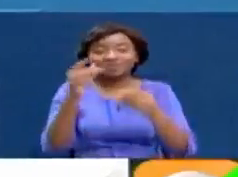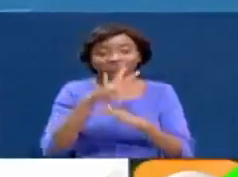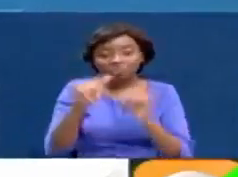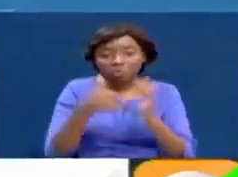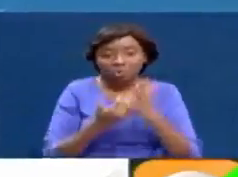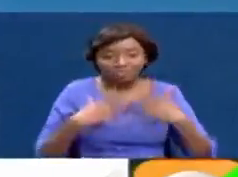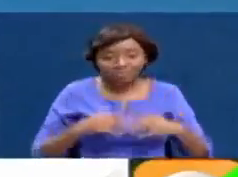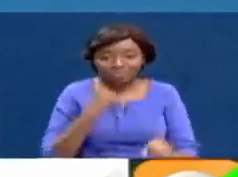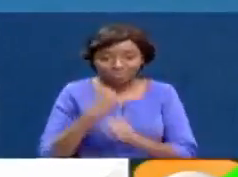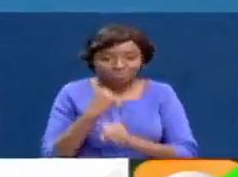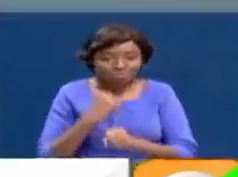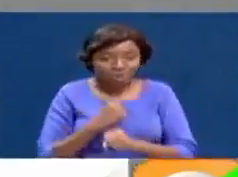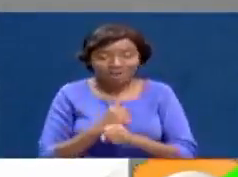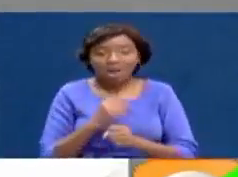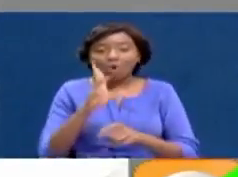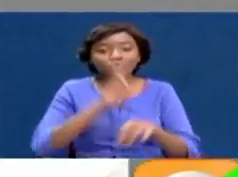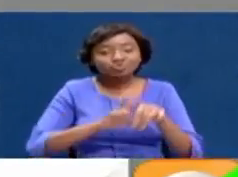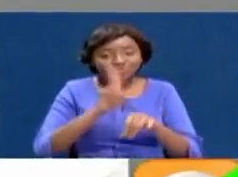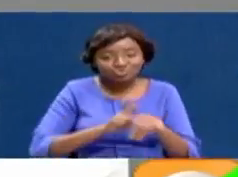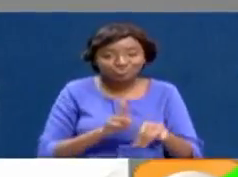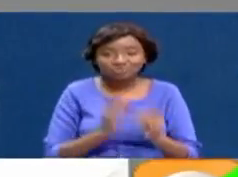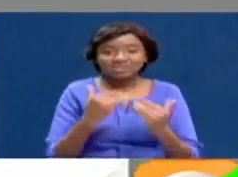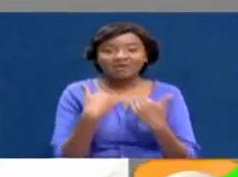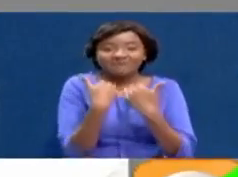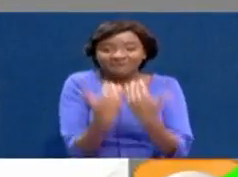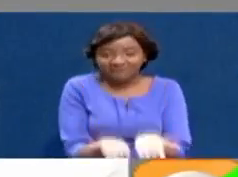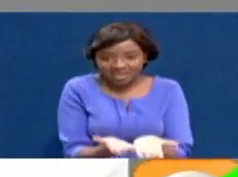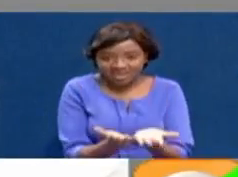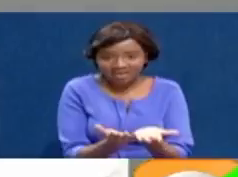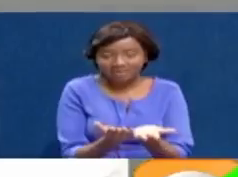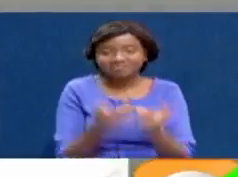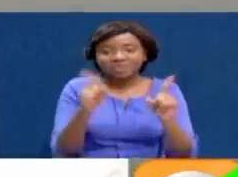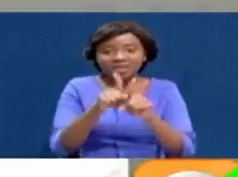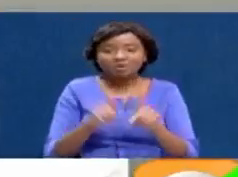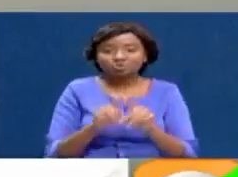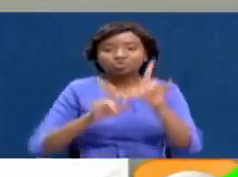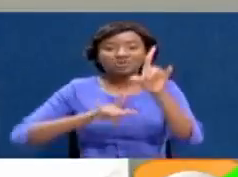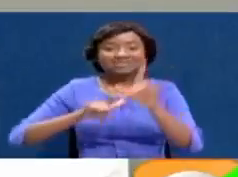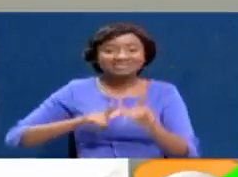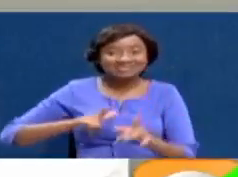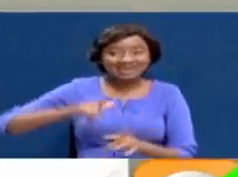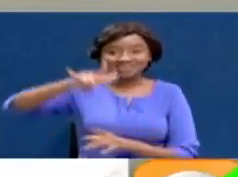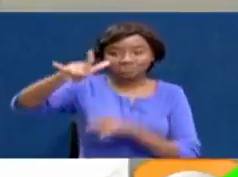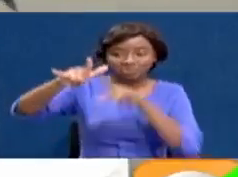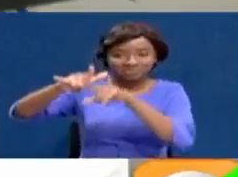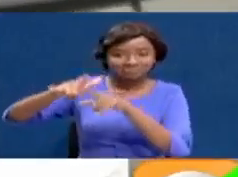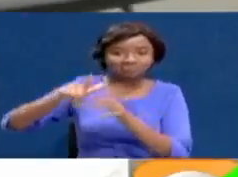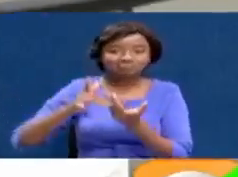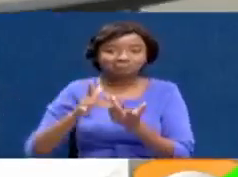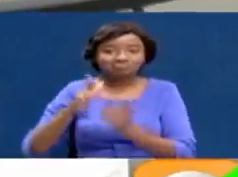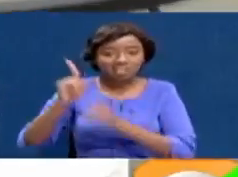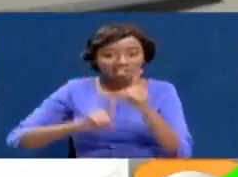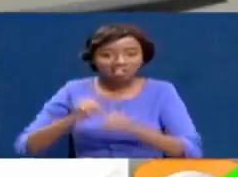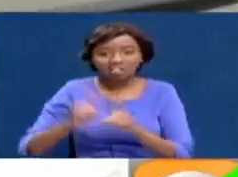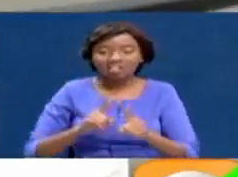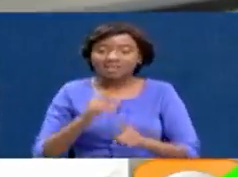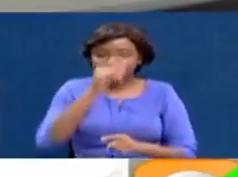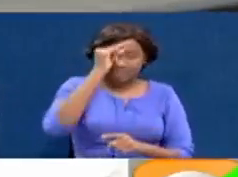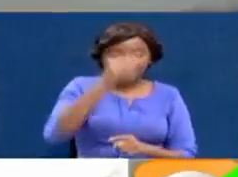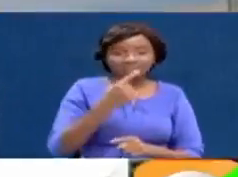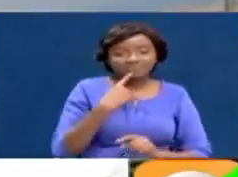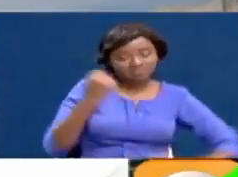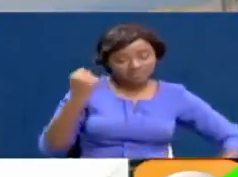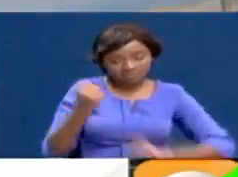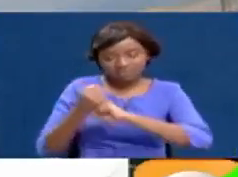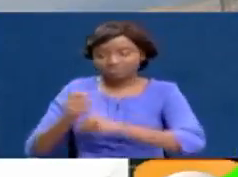kwa wanaotumia feri. Uchukuzi wa anga pia hukusazwa. Serikali imetangaza kuwa itapiga jeki juhudi za